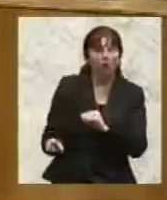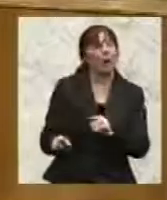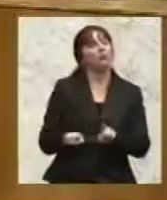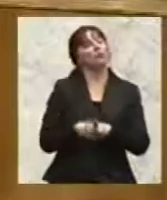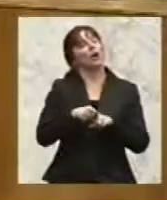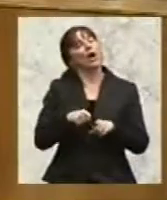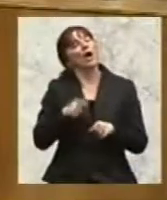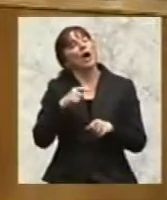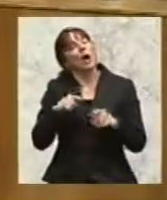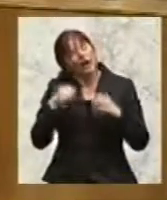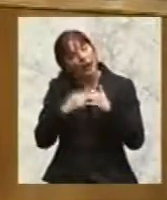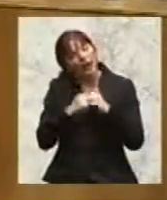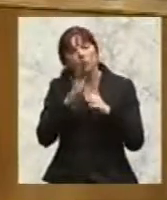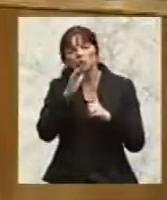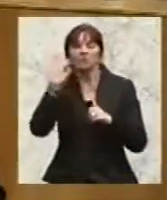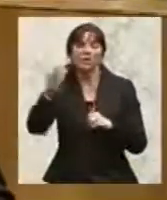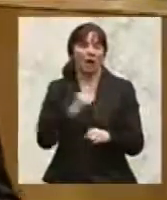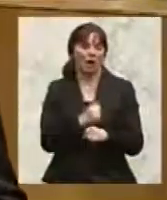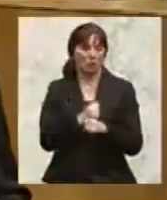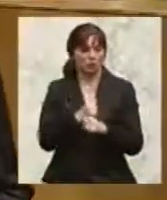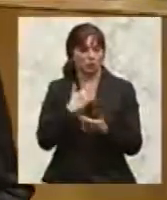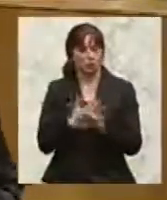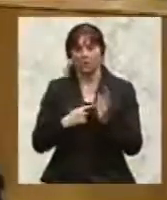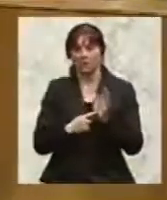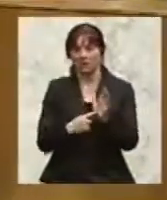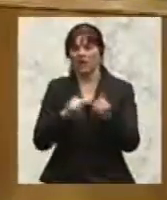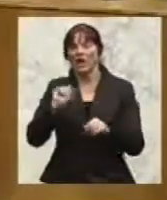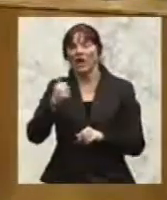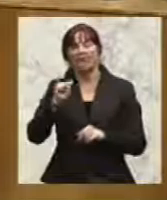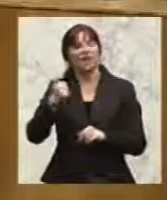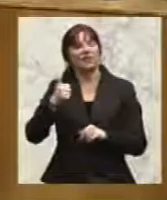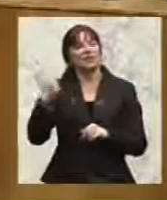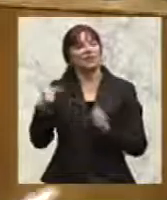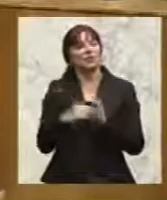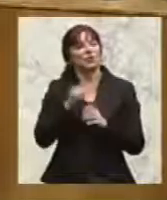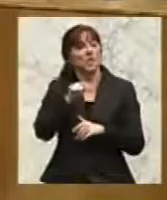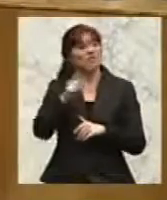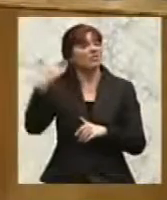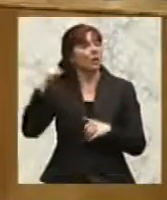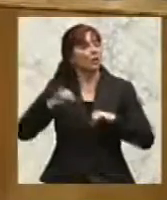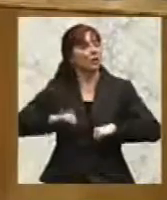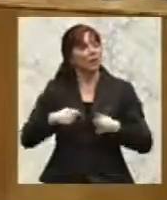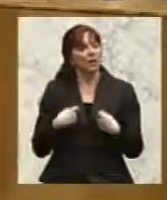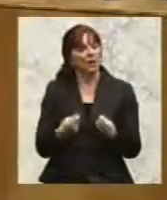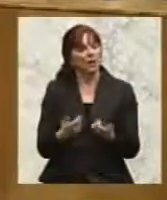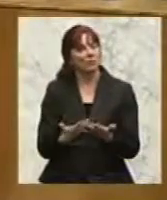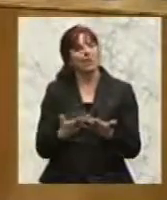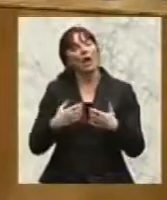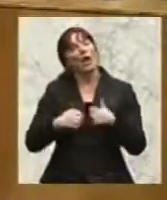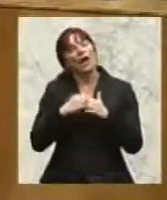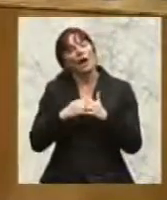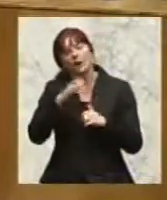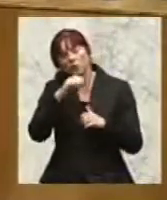zum Ausdruck gebracht haben. So haben Sie mit 01.01.2011 die Möglichkeit gegeben, dass der Rechnungshof in Zukunft auch Gemeinden mit